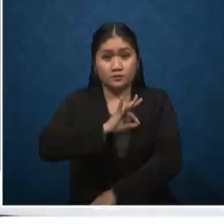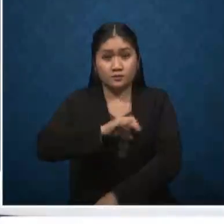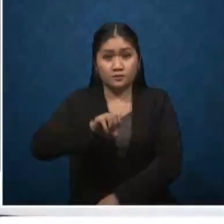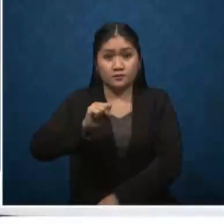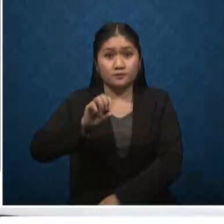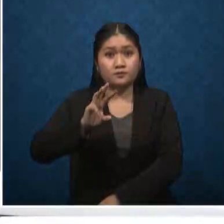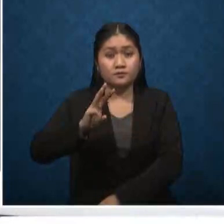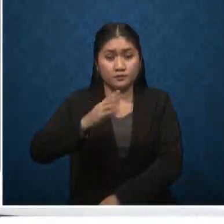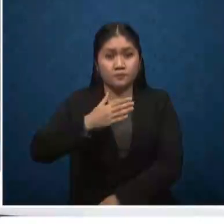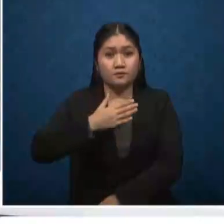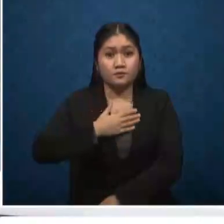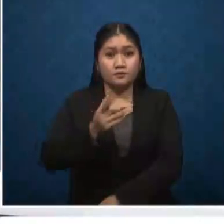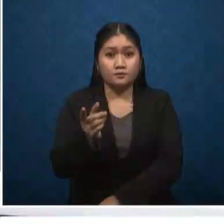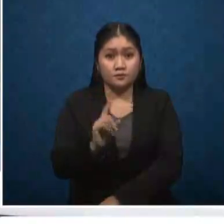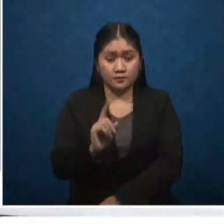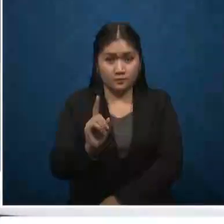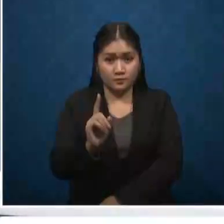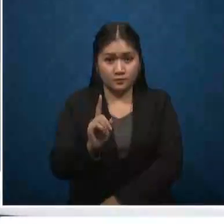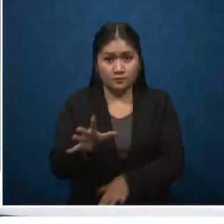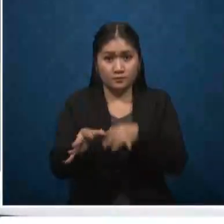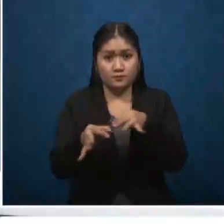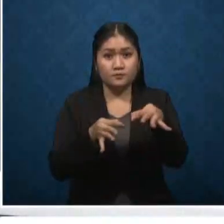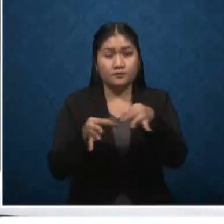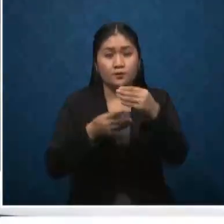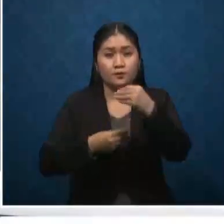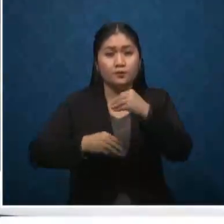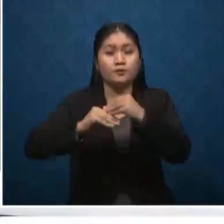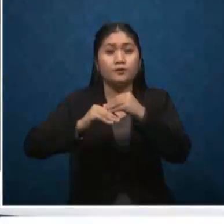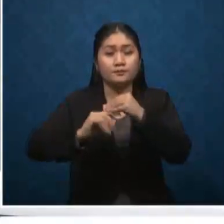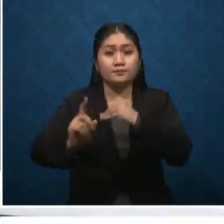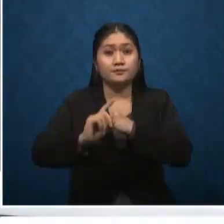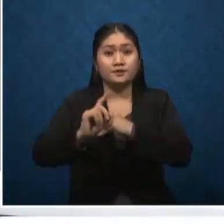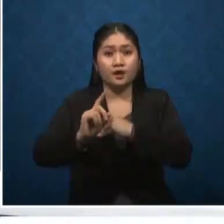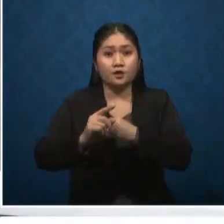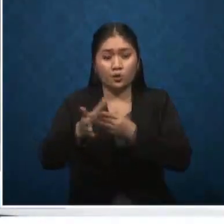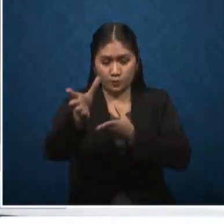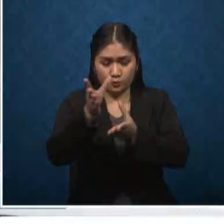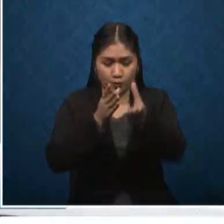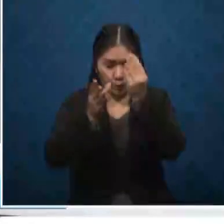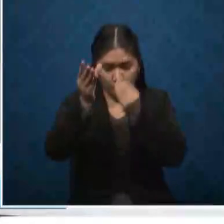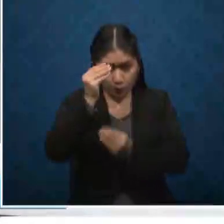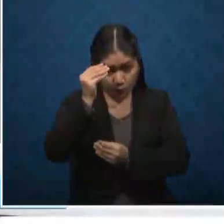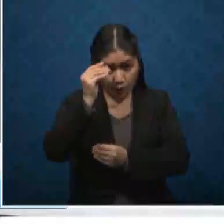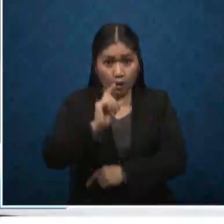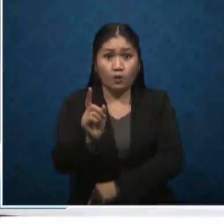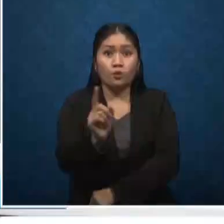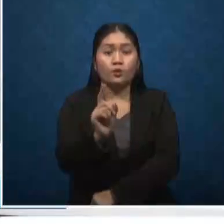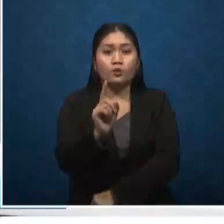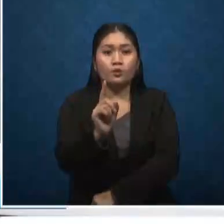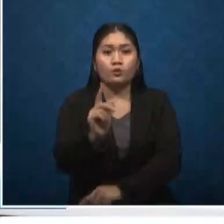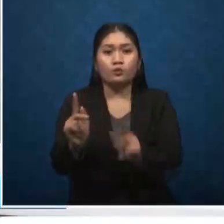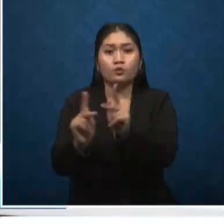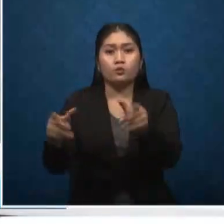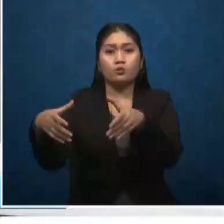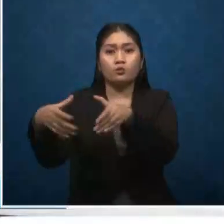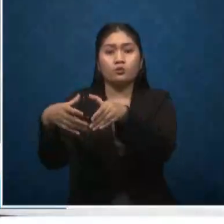ขอญาติที่จะอภิปรายเพิ่มเติมในส่วนการศึกษาของคณะ